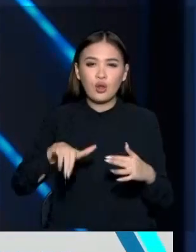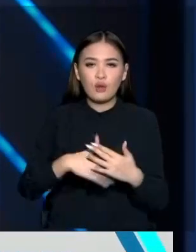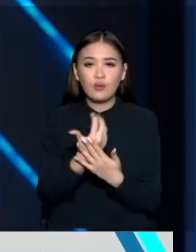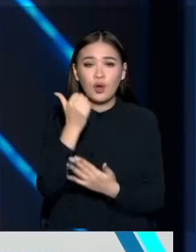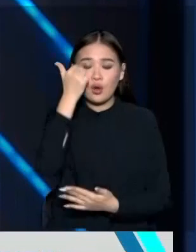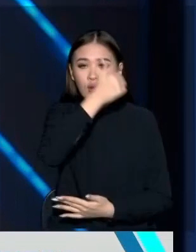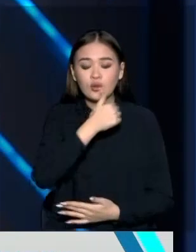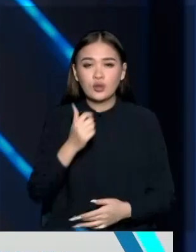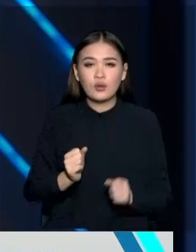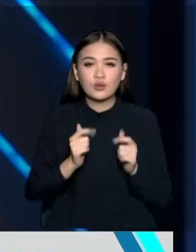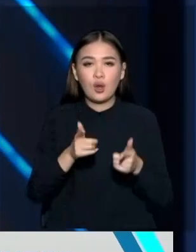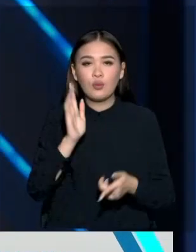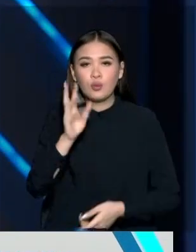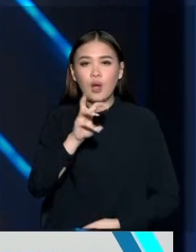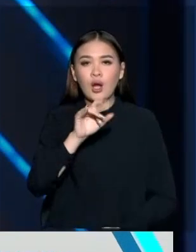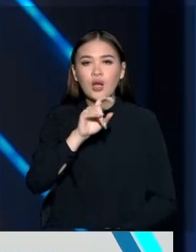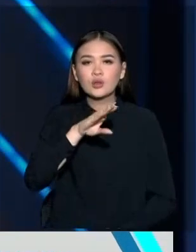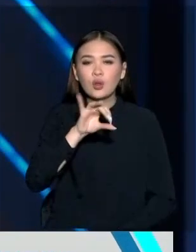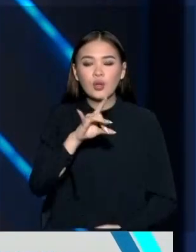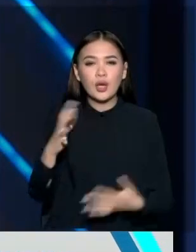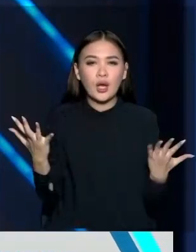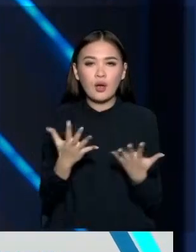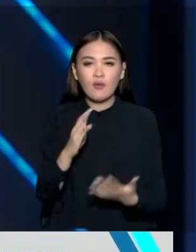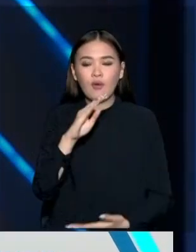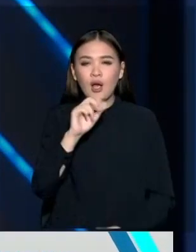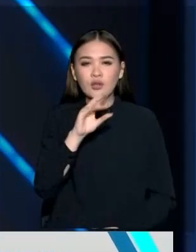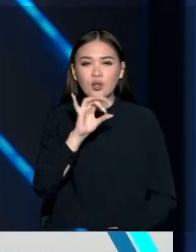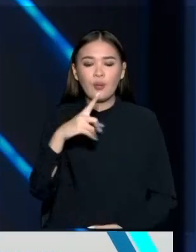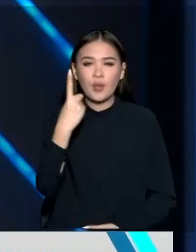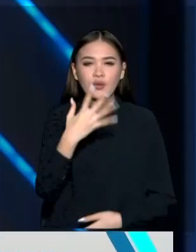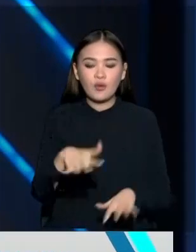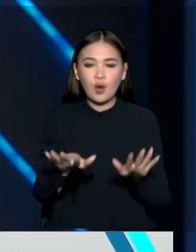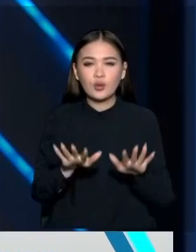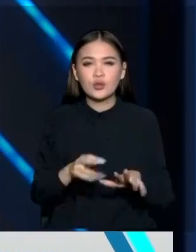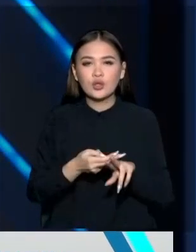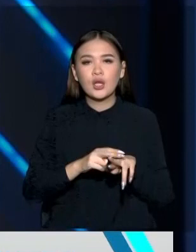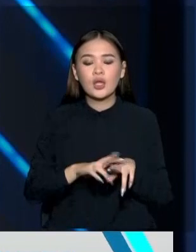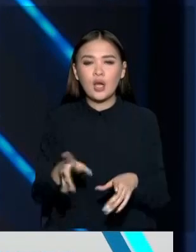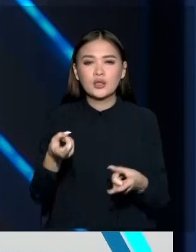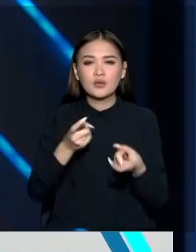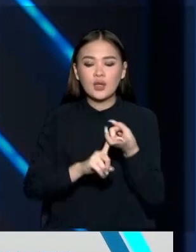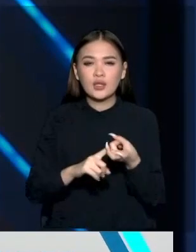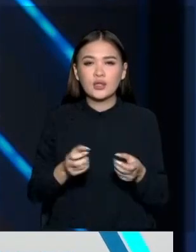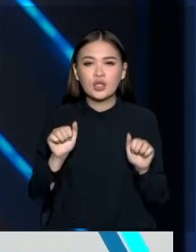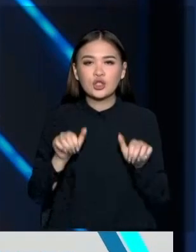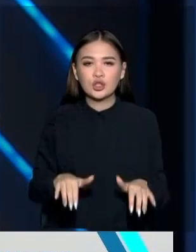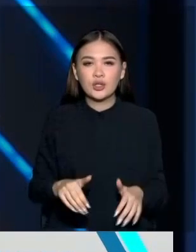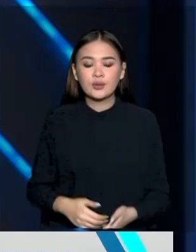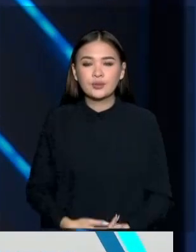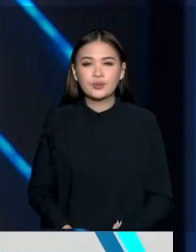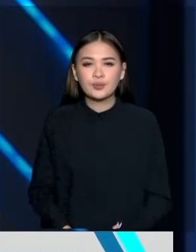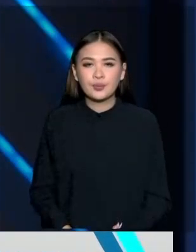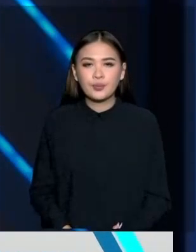года вступает в силу мораторий С какими факторами в первую очередь вы связываете это решение